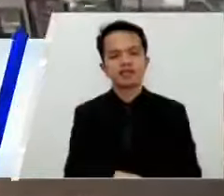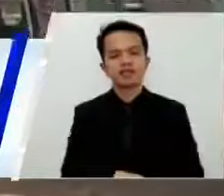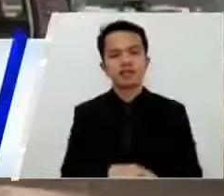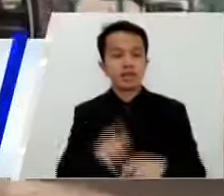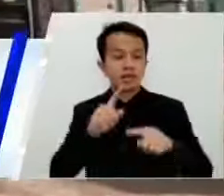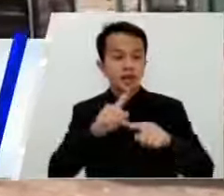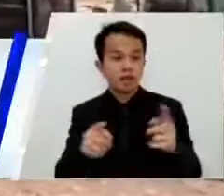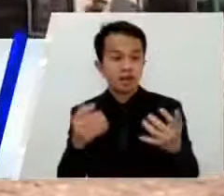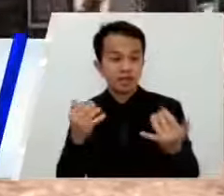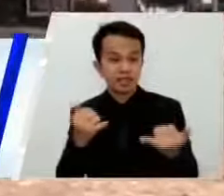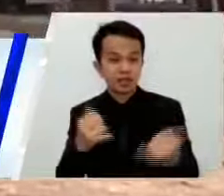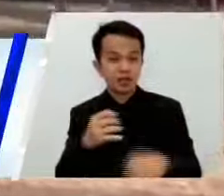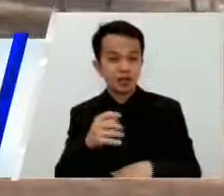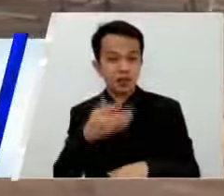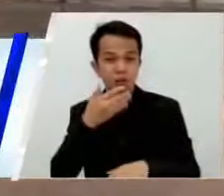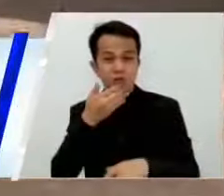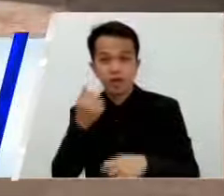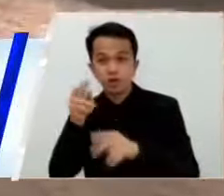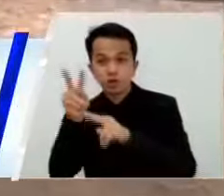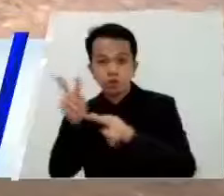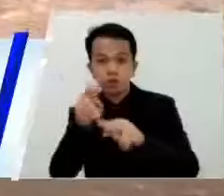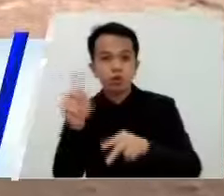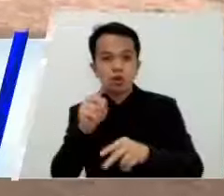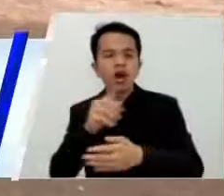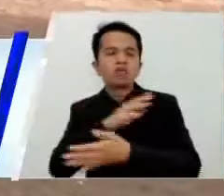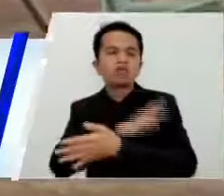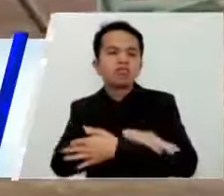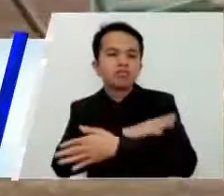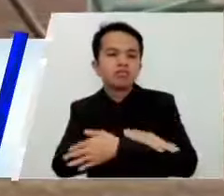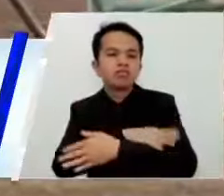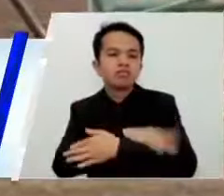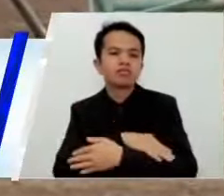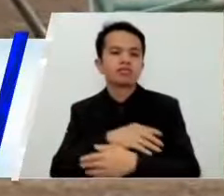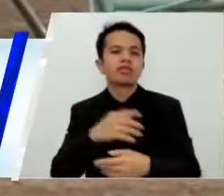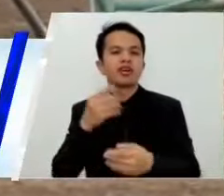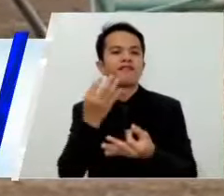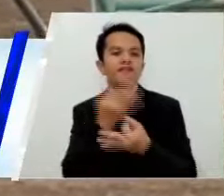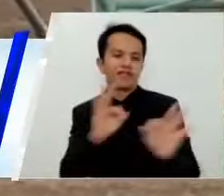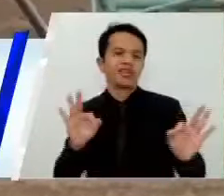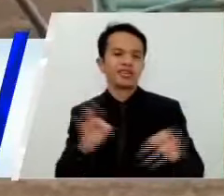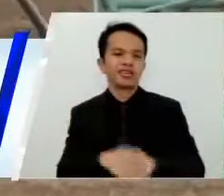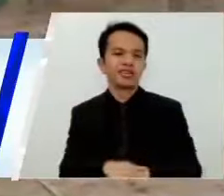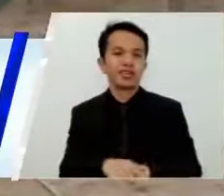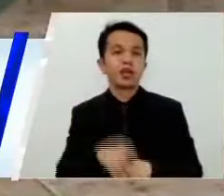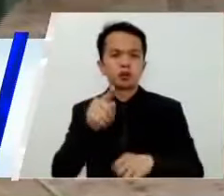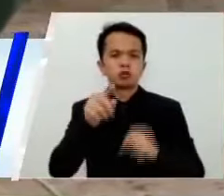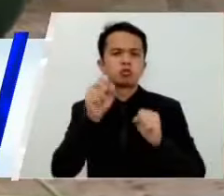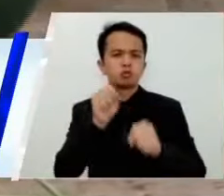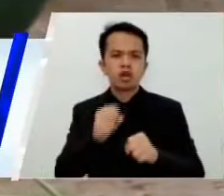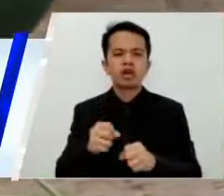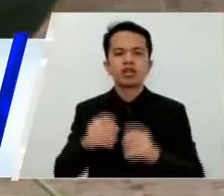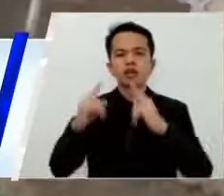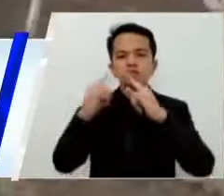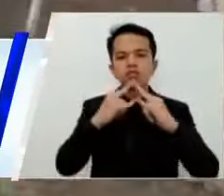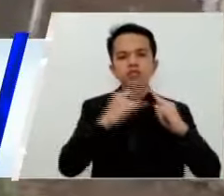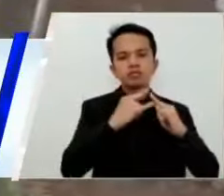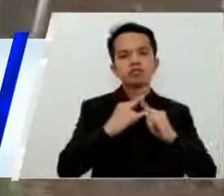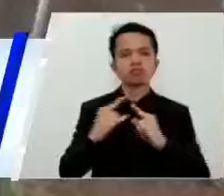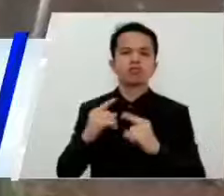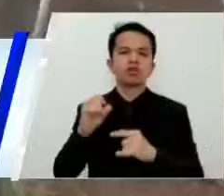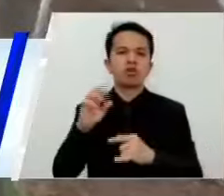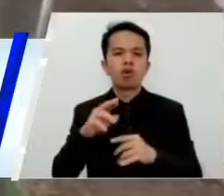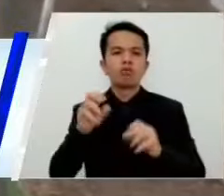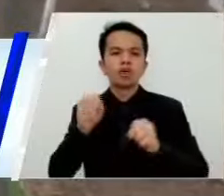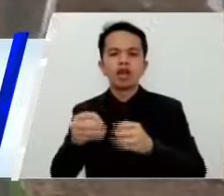bentahe sa lugar, rest and relaxation for free. Pwede ka ritong mag-camping, mag-picnic, kahit